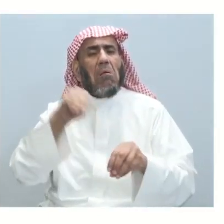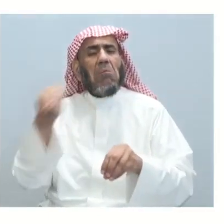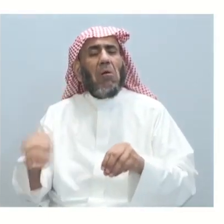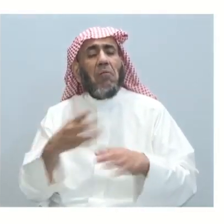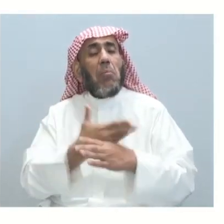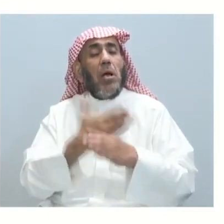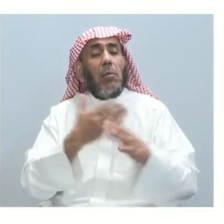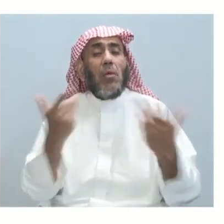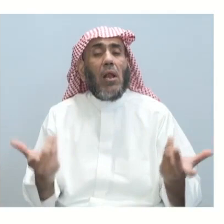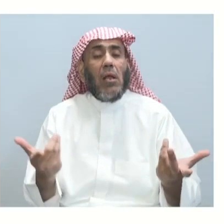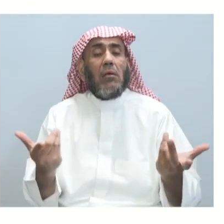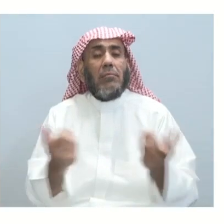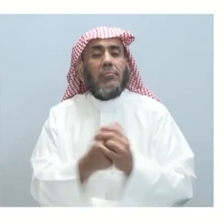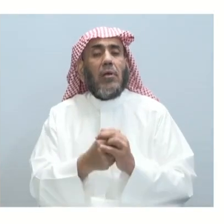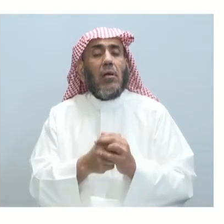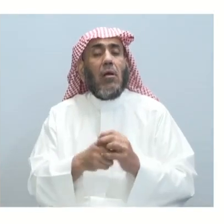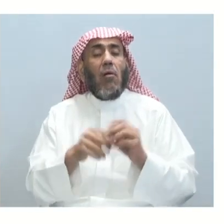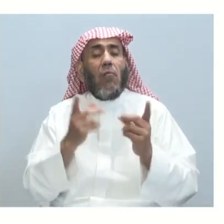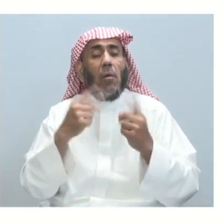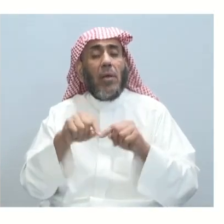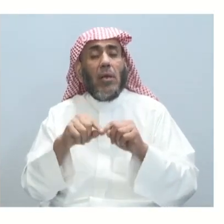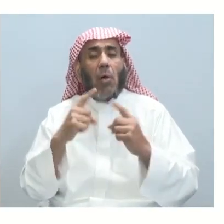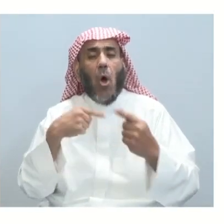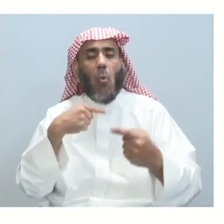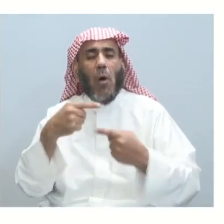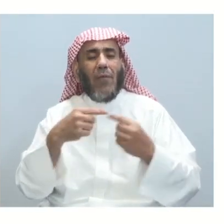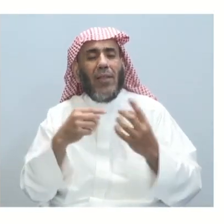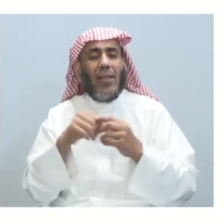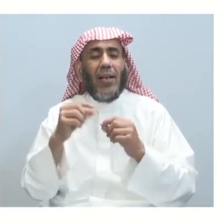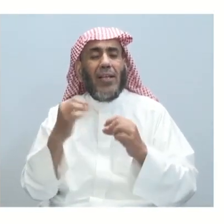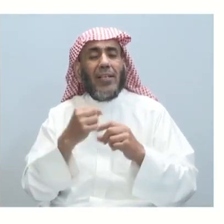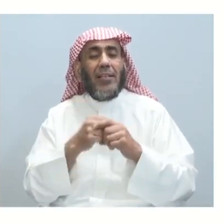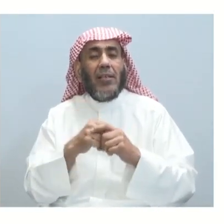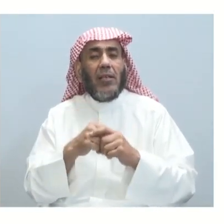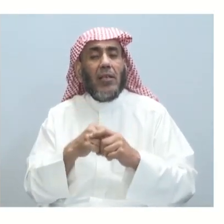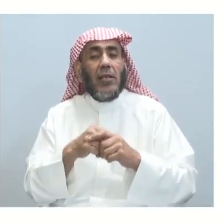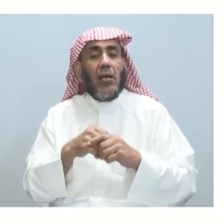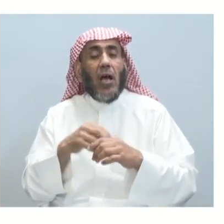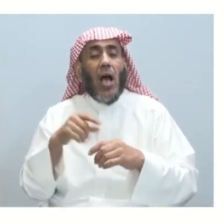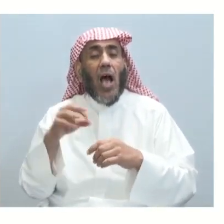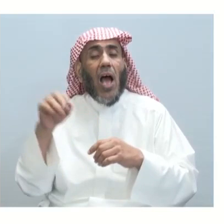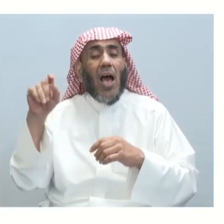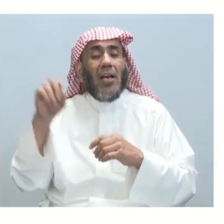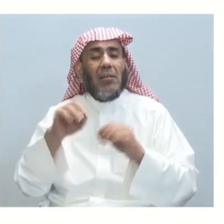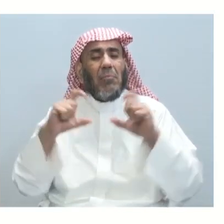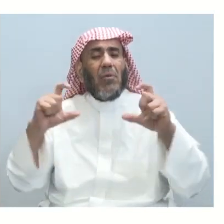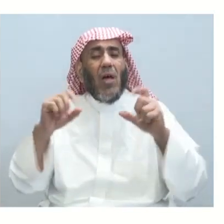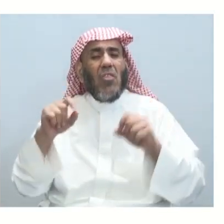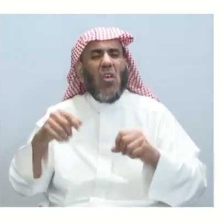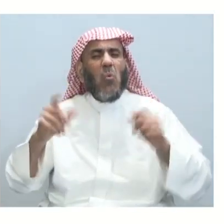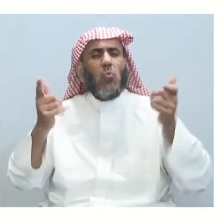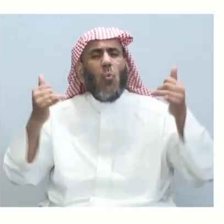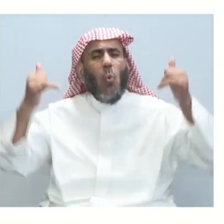فما سبب ذلك فبينما هما في هذا الحديث اذ خار شترب بين قوسين